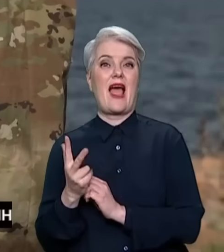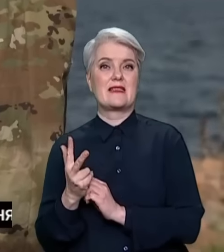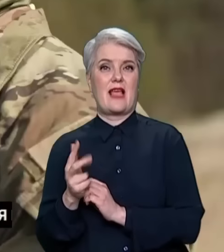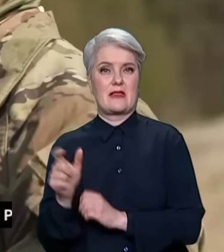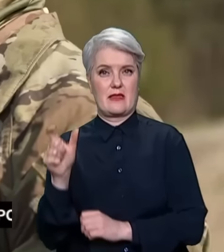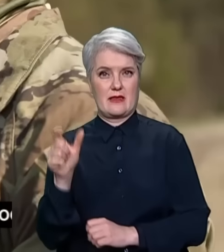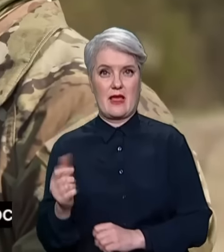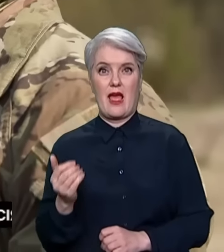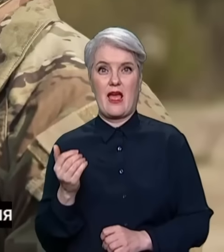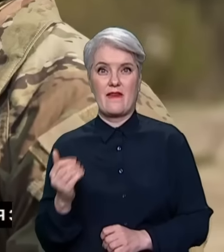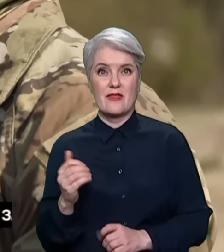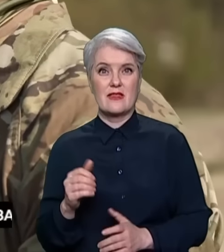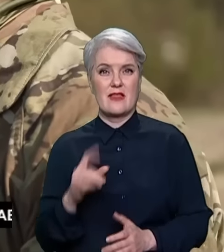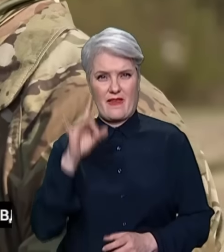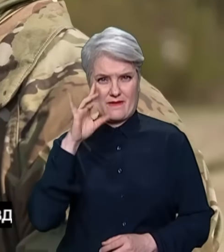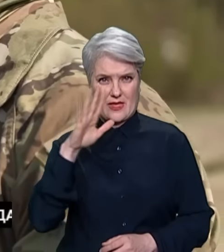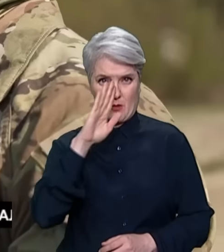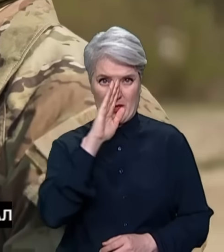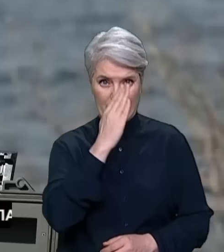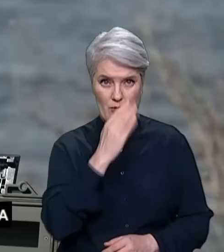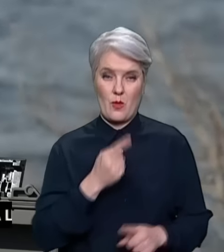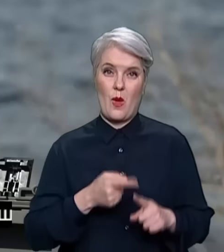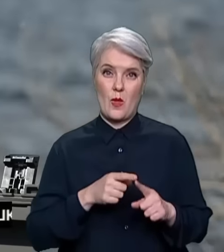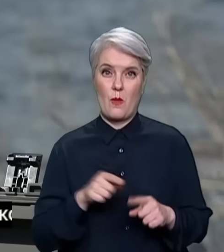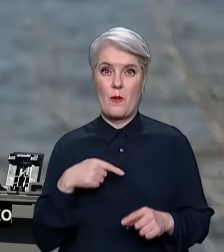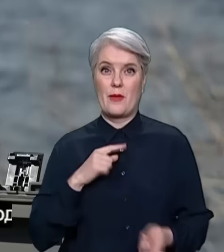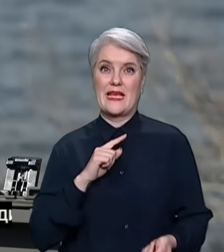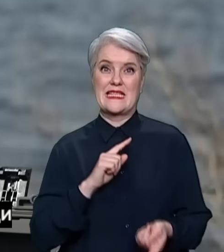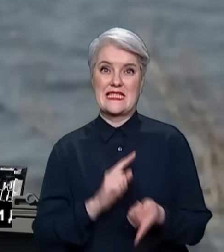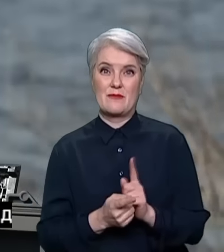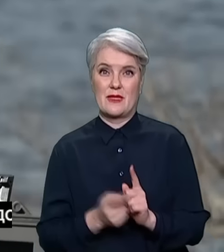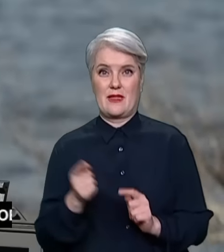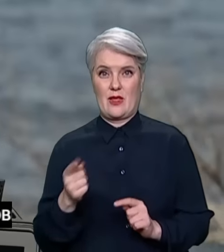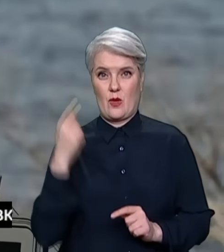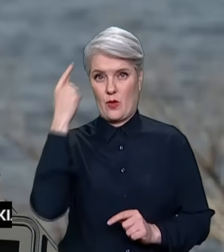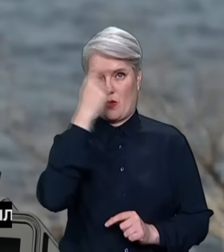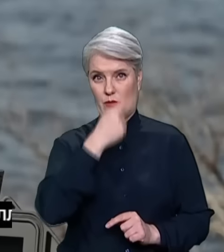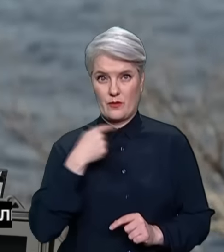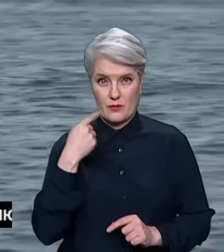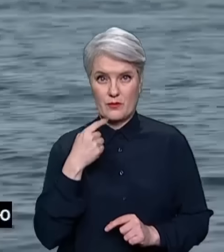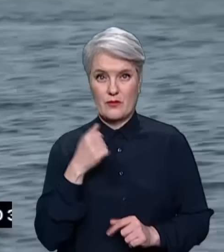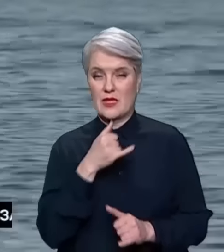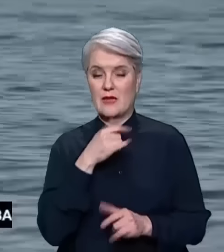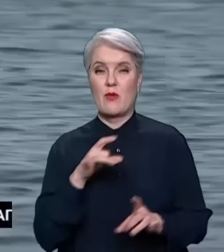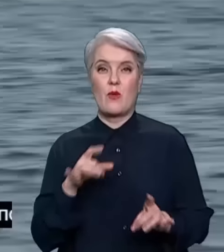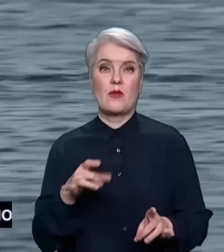добре відомі ворогу, тому на прохання військового ми змінили його голос та не можемо розкрити місце